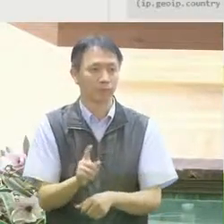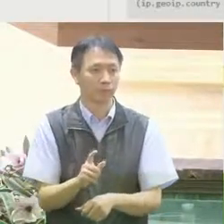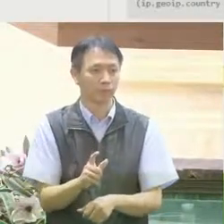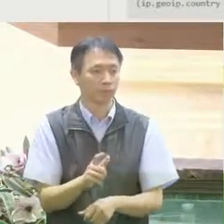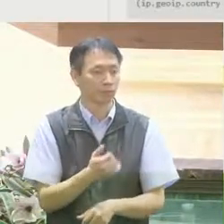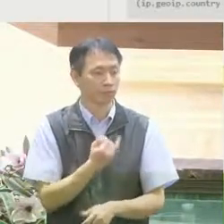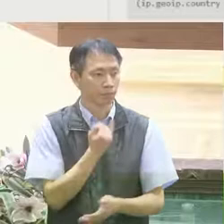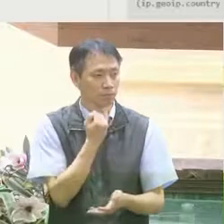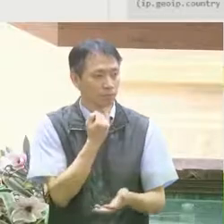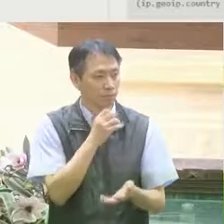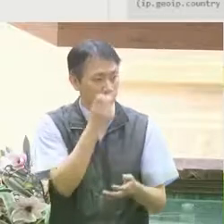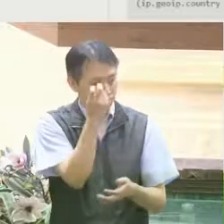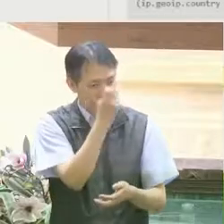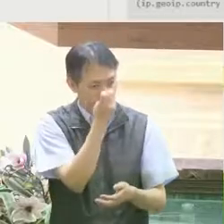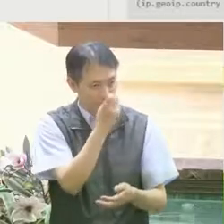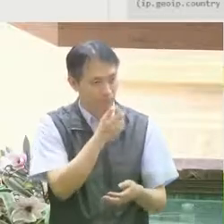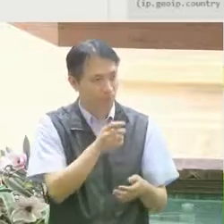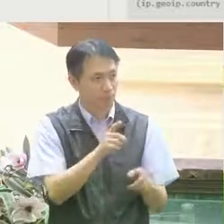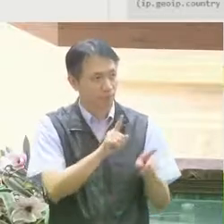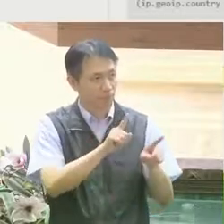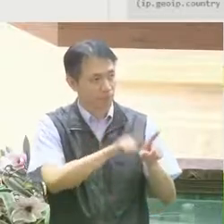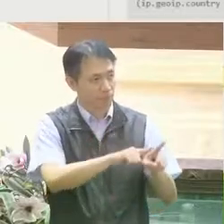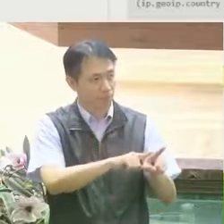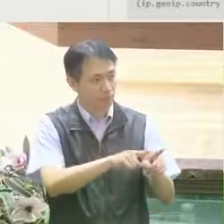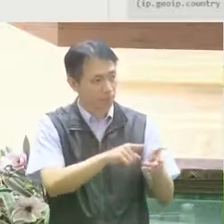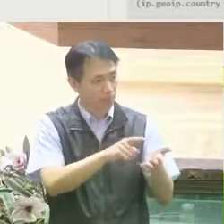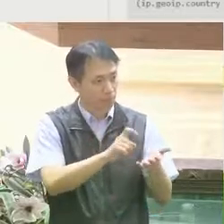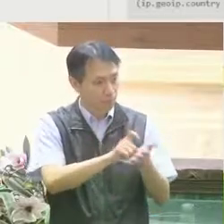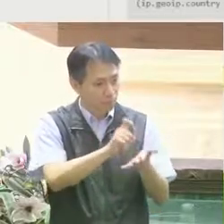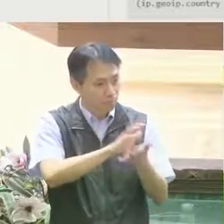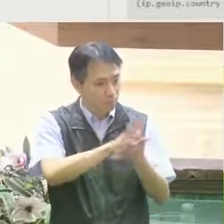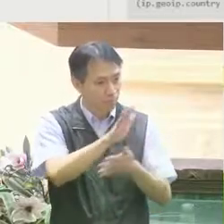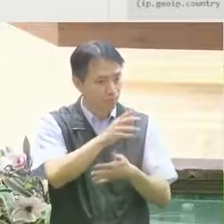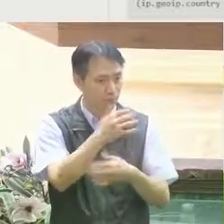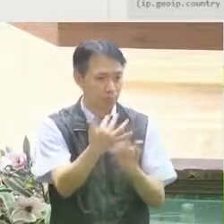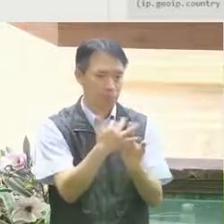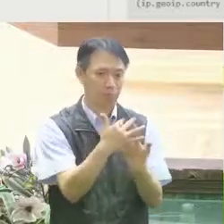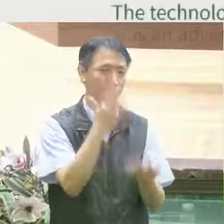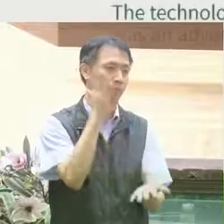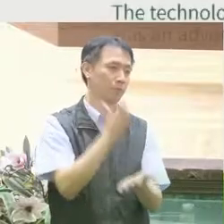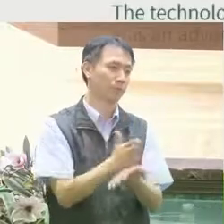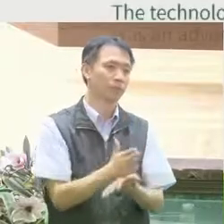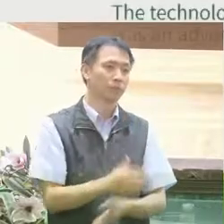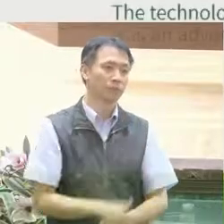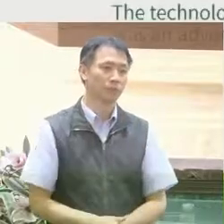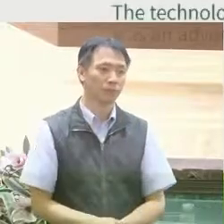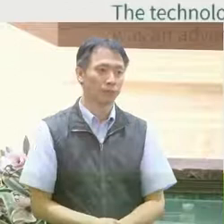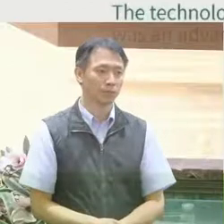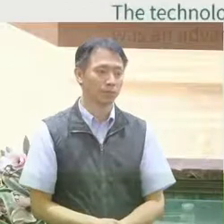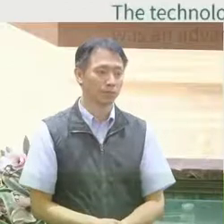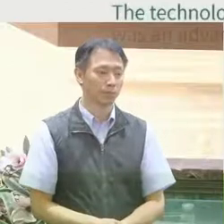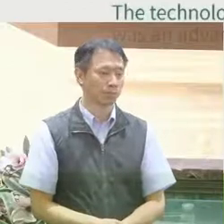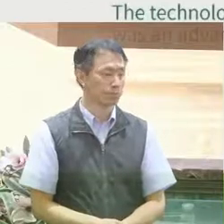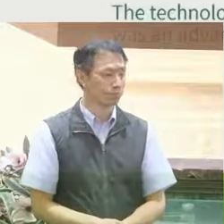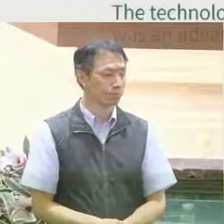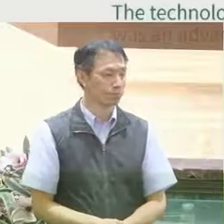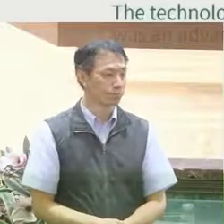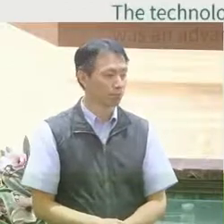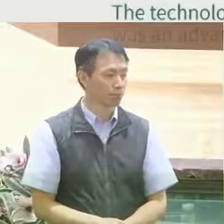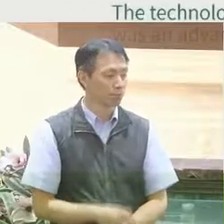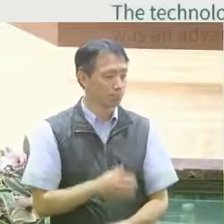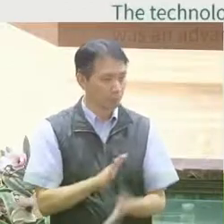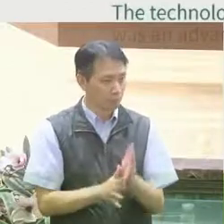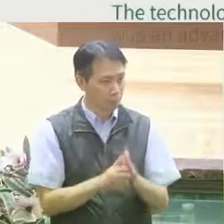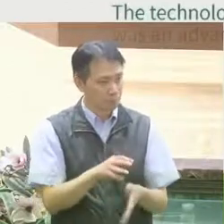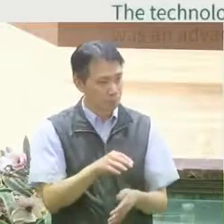行 JavaScript 的检查，一实施之后攻击就停止了。在防守工作当中，我有